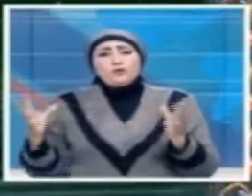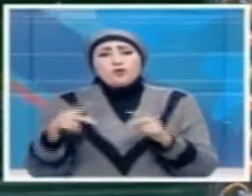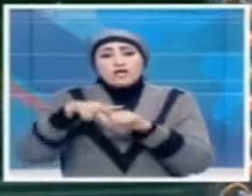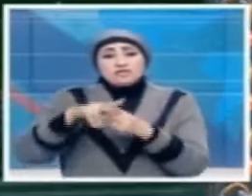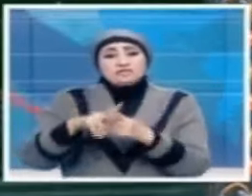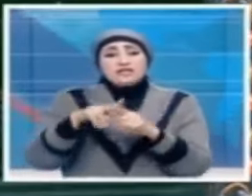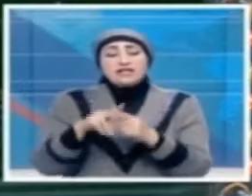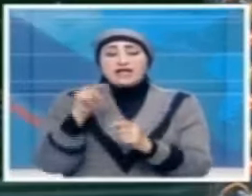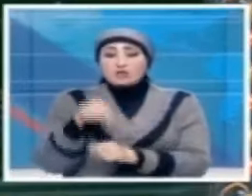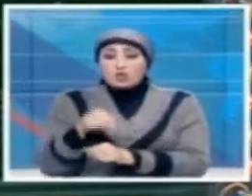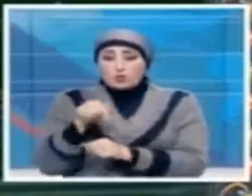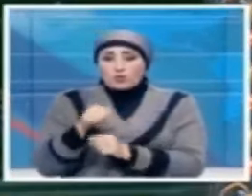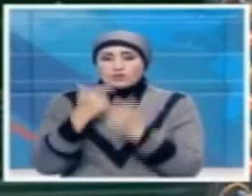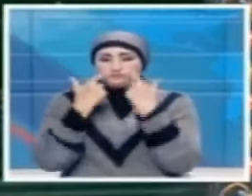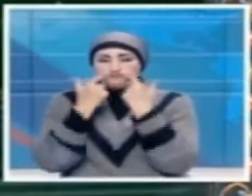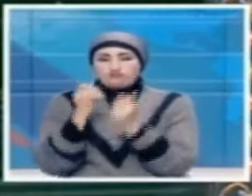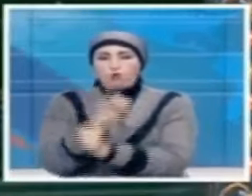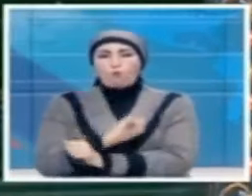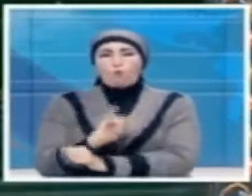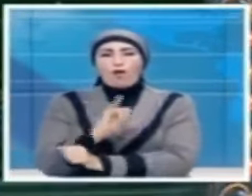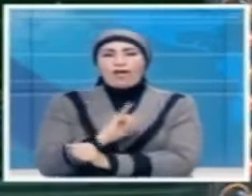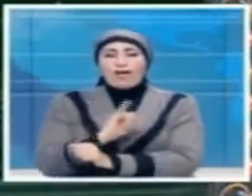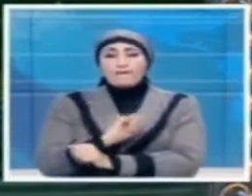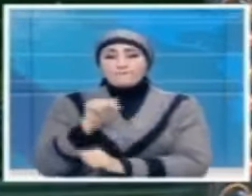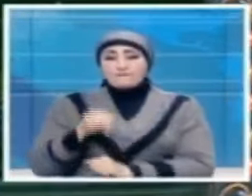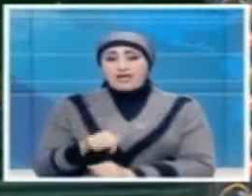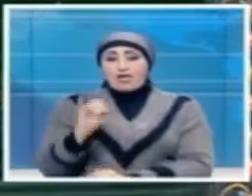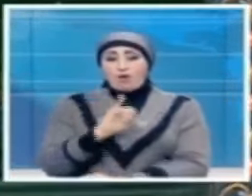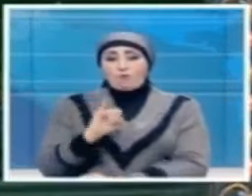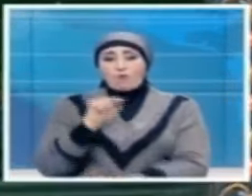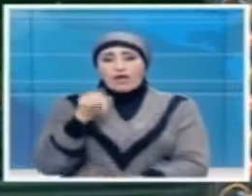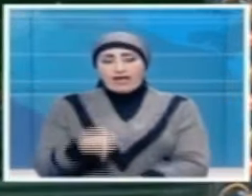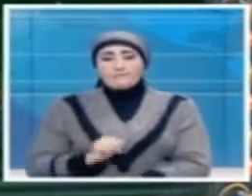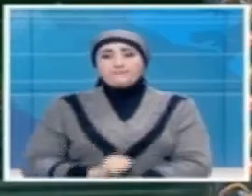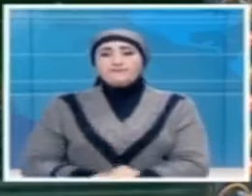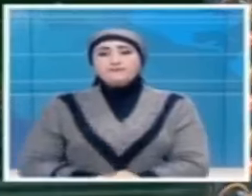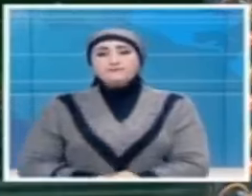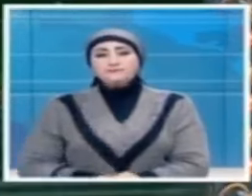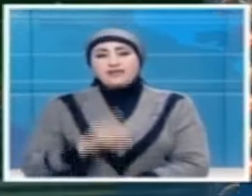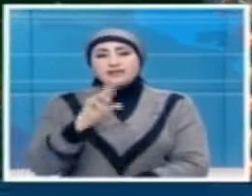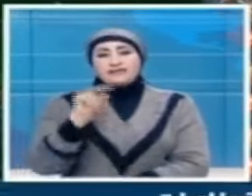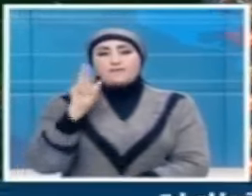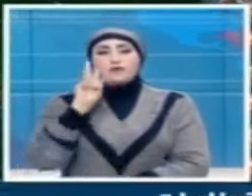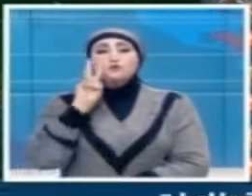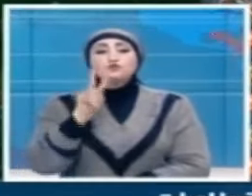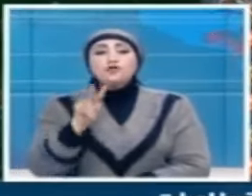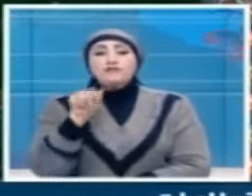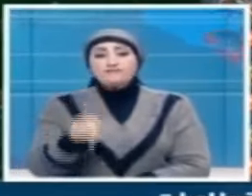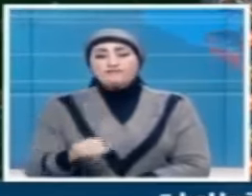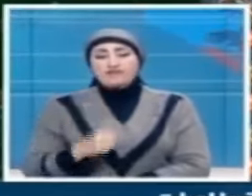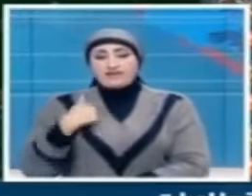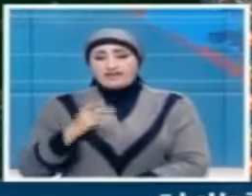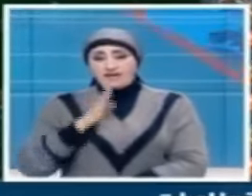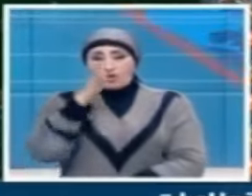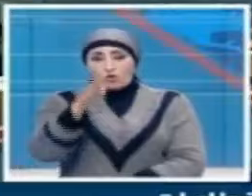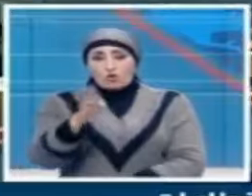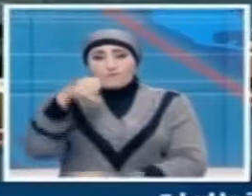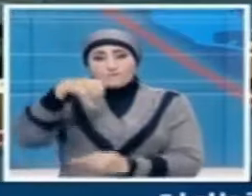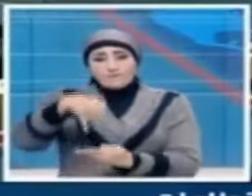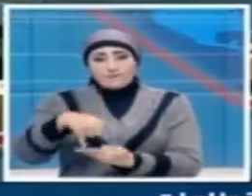اللي احنا النهاردة مركزين عليها. اهم شيء النهاردة زي ما حضراتكم شايفين، احنا يمكن في الزيارة بدأنا